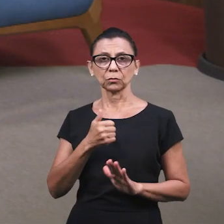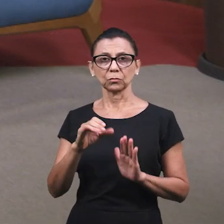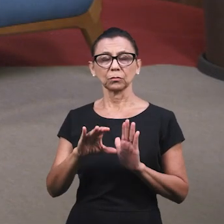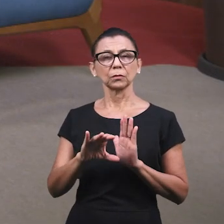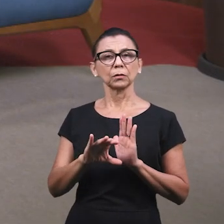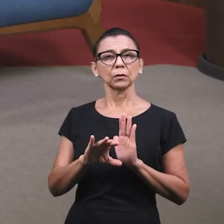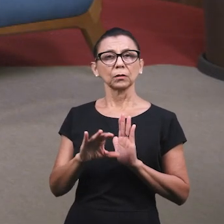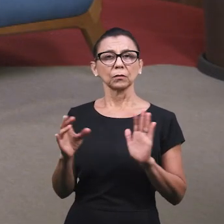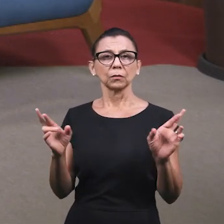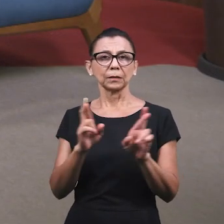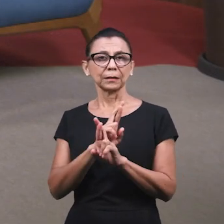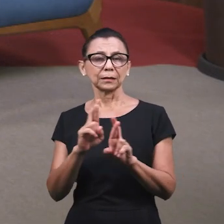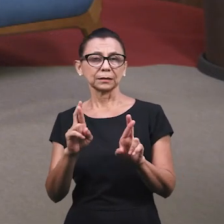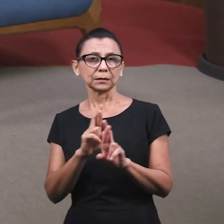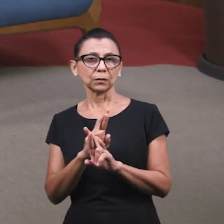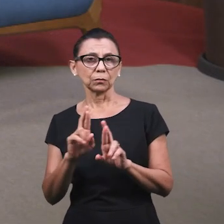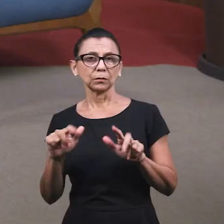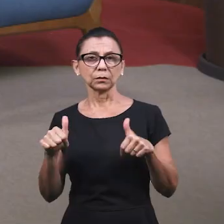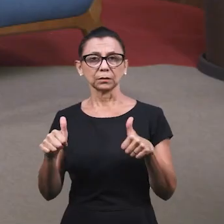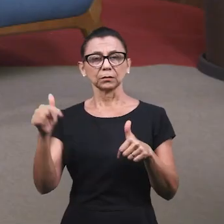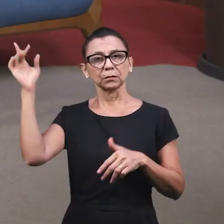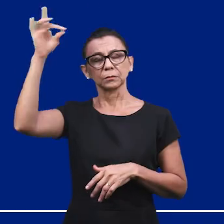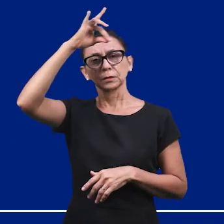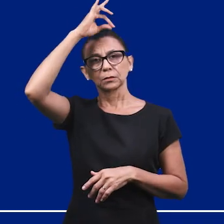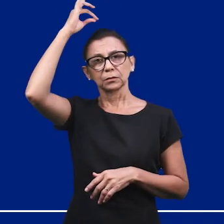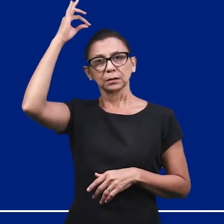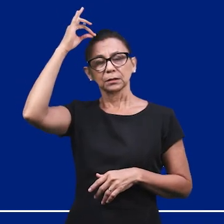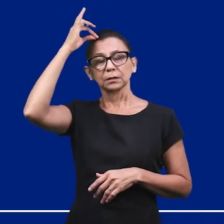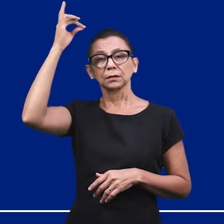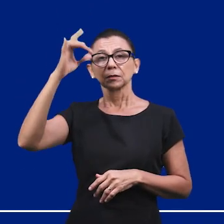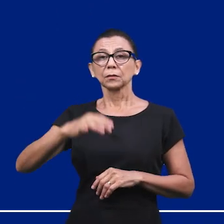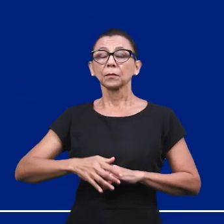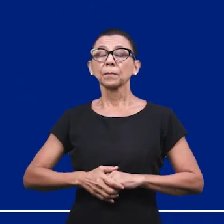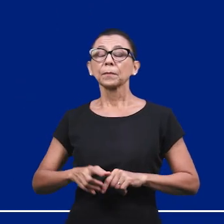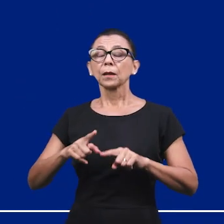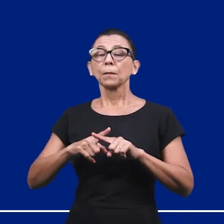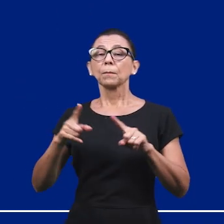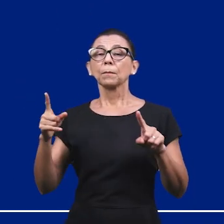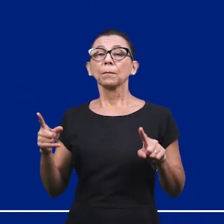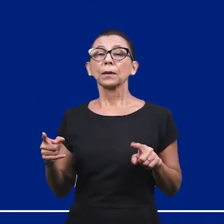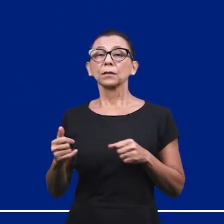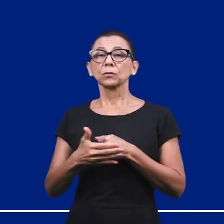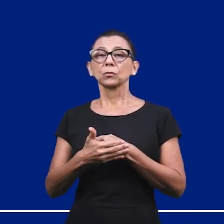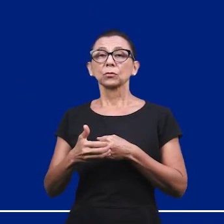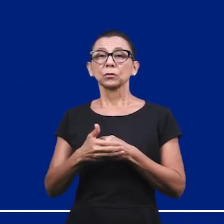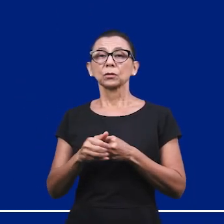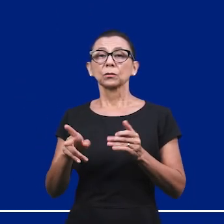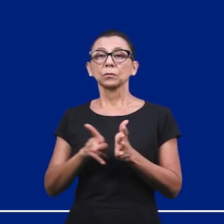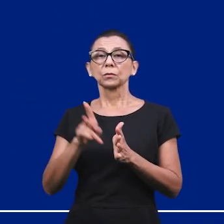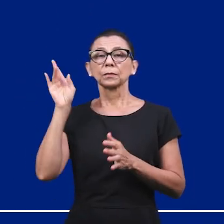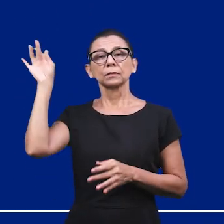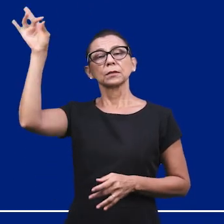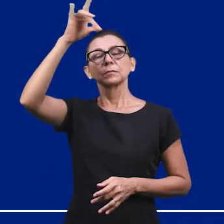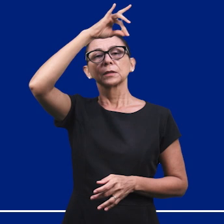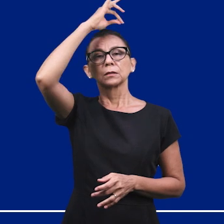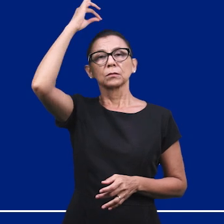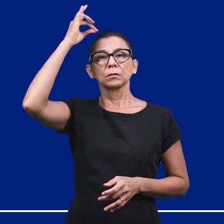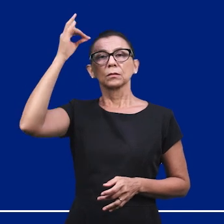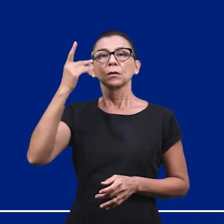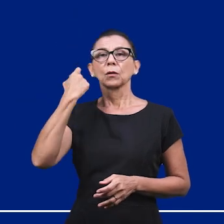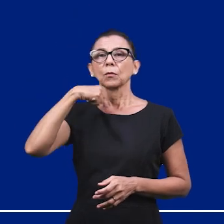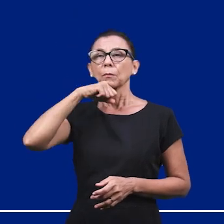surtout dans l'évangile de Jean, chapitre 14, verset 26, pour voir l'association avec l'action du Saint-Esprit. Mais